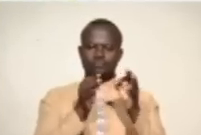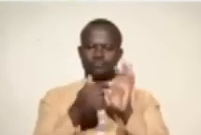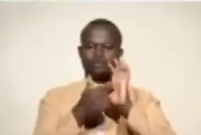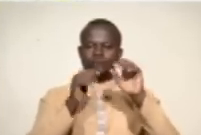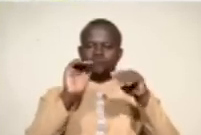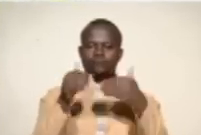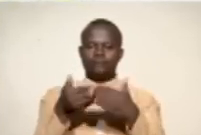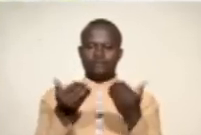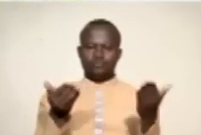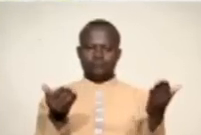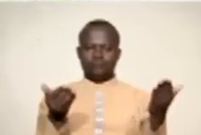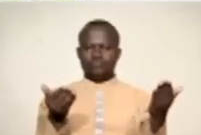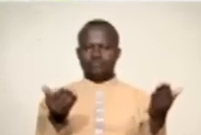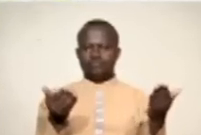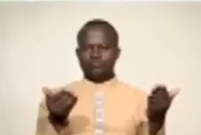ko